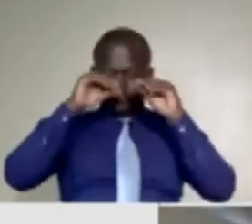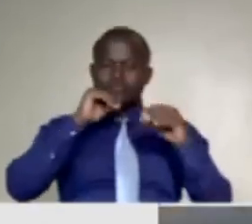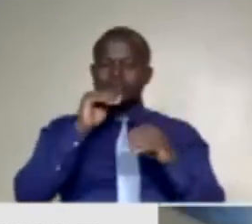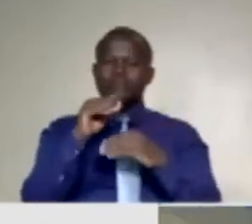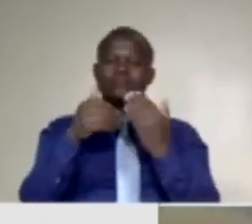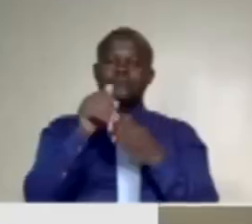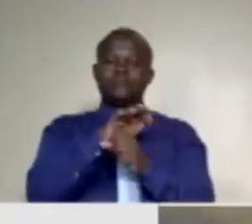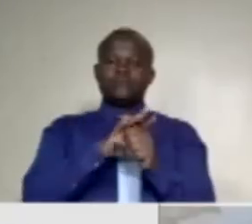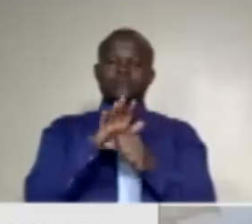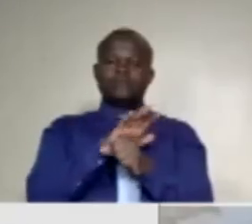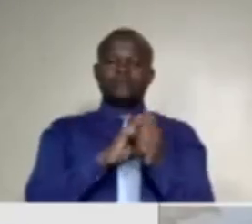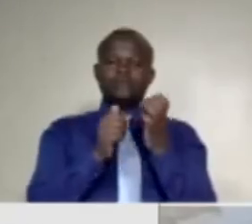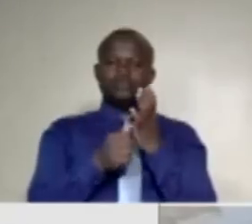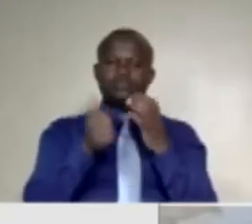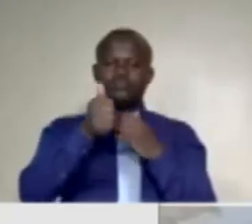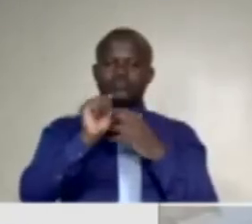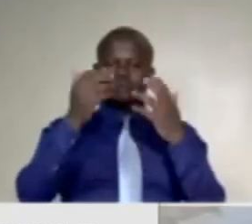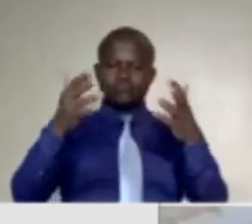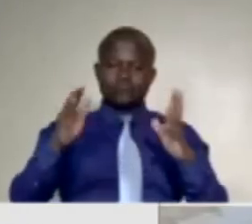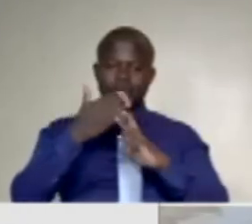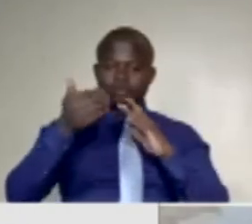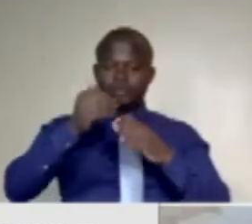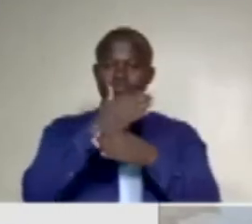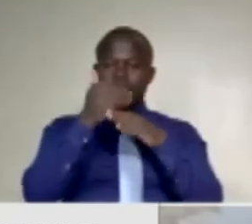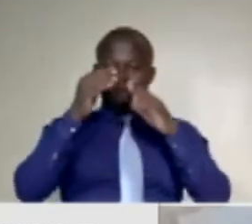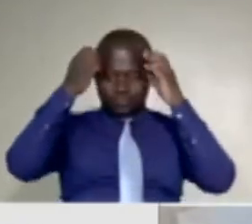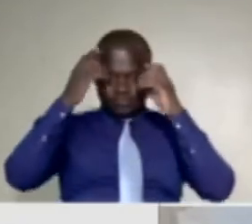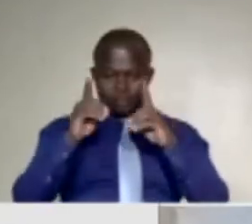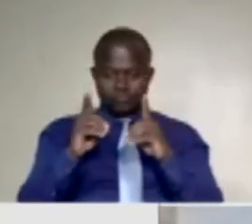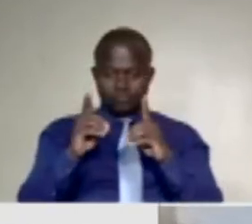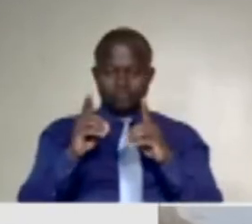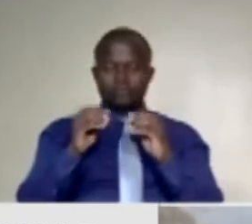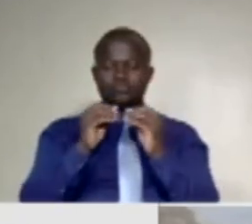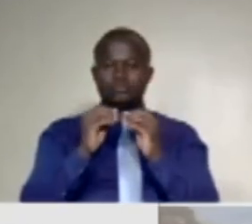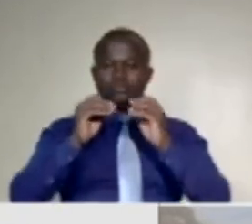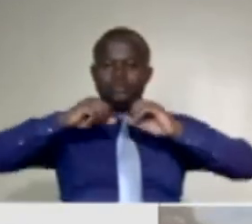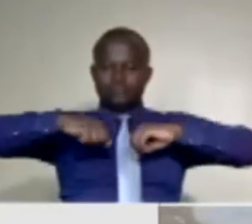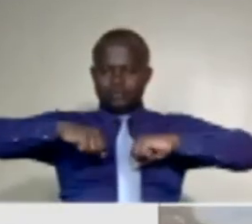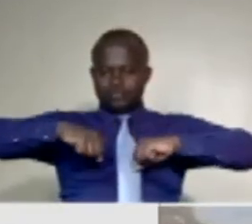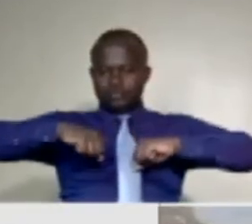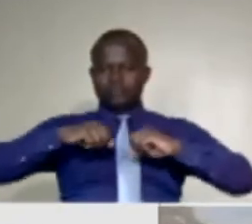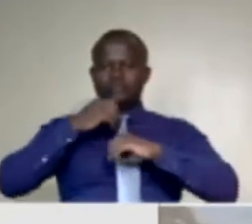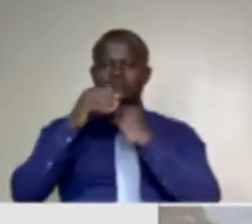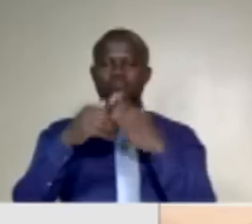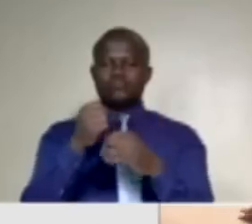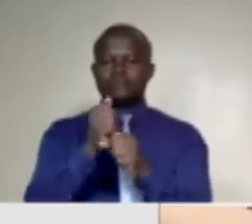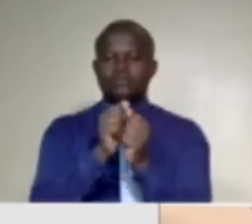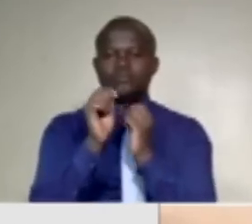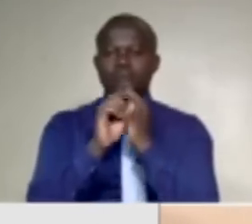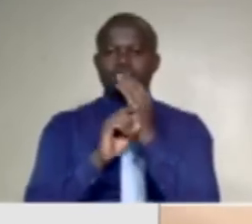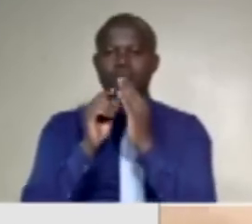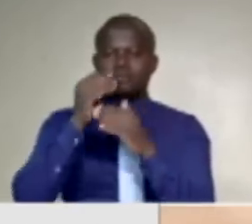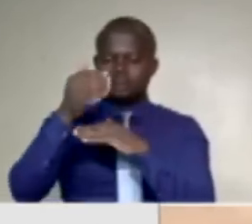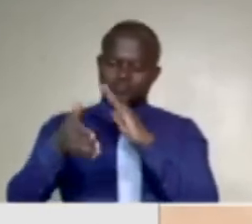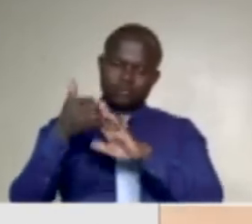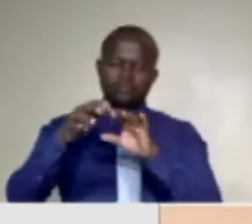bituzuye. Ikibazo cye cyaje kurangira hagati ye na Minisiteri y'Uburezi bari bagiranye amasezerano nayikorana n'akarere